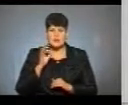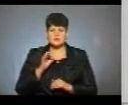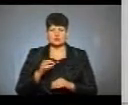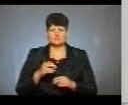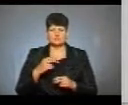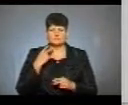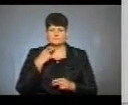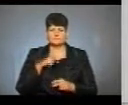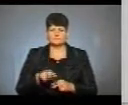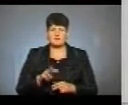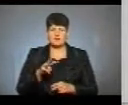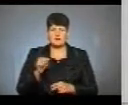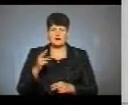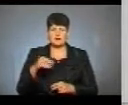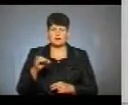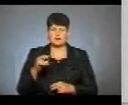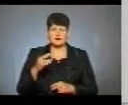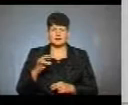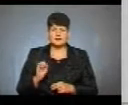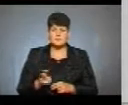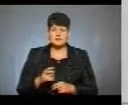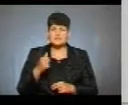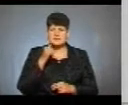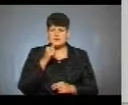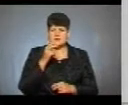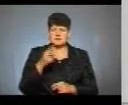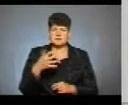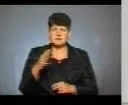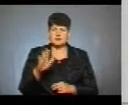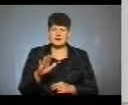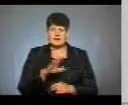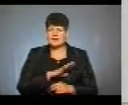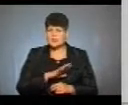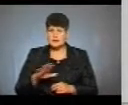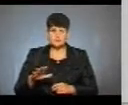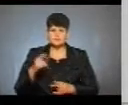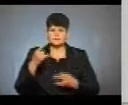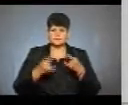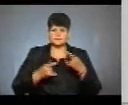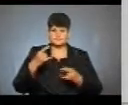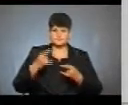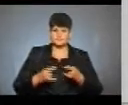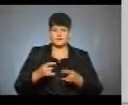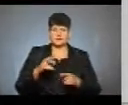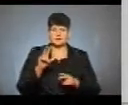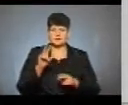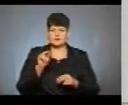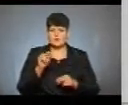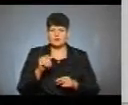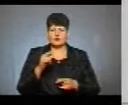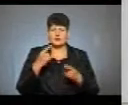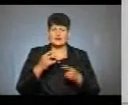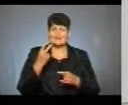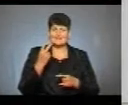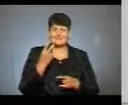концтаборі «Майданик». Завтра, 25 вересня, не буде телевізійного ефіру в користувачів цифрового телебачення